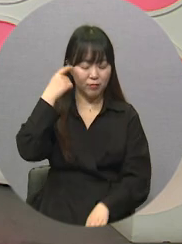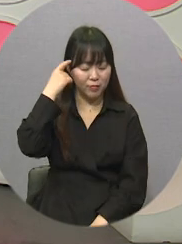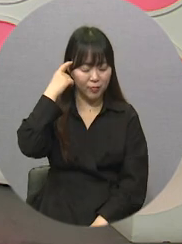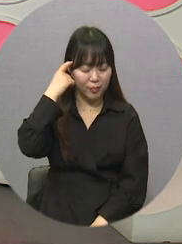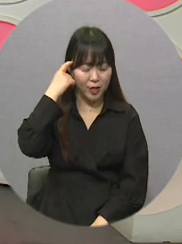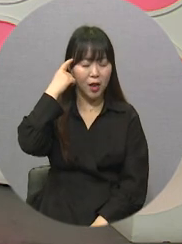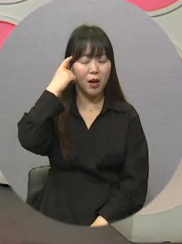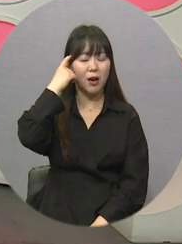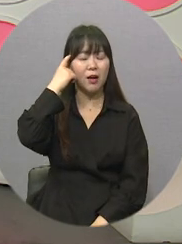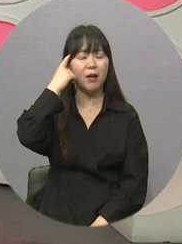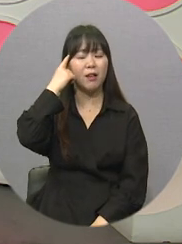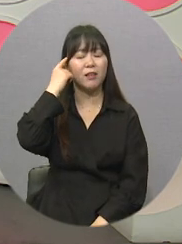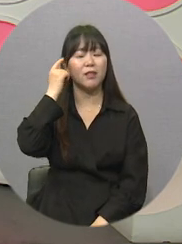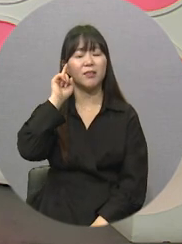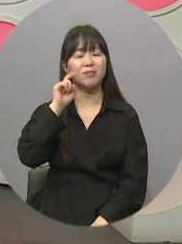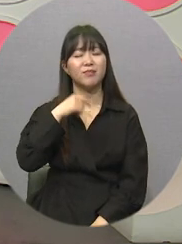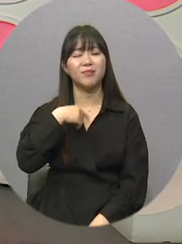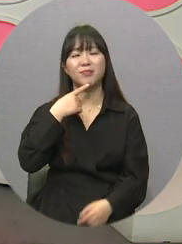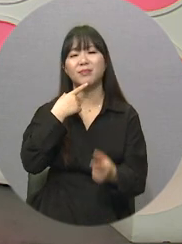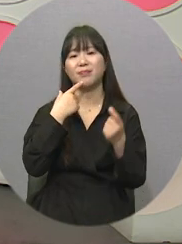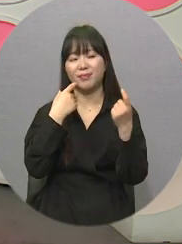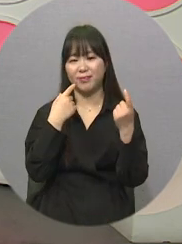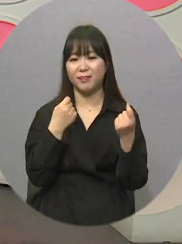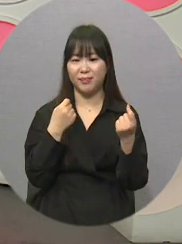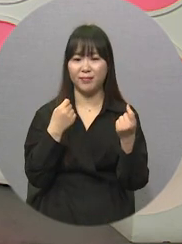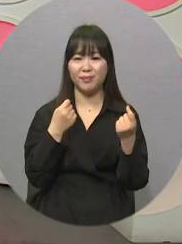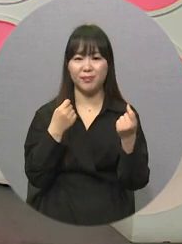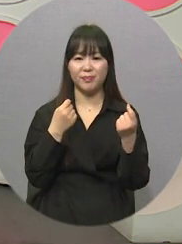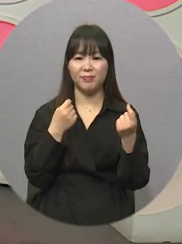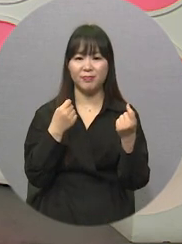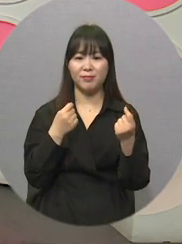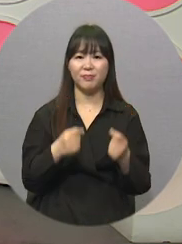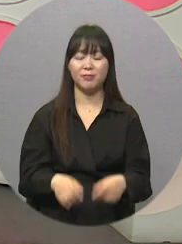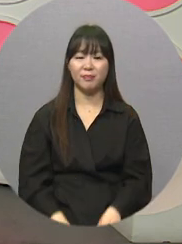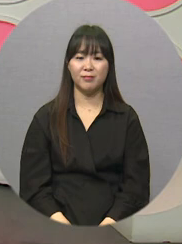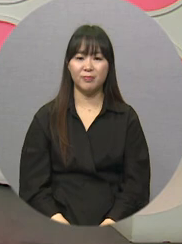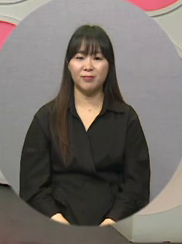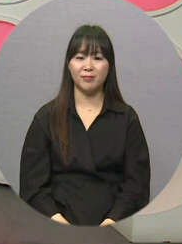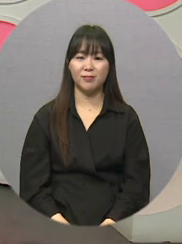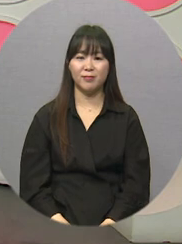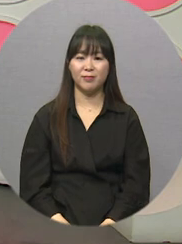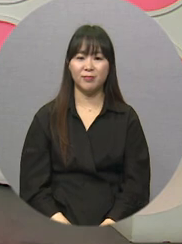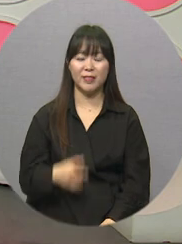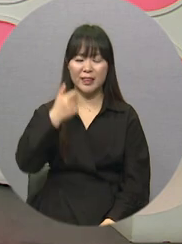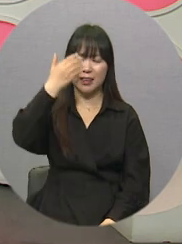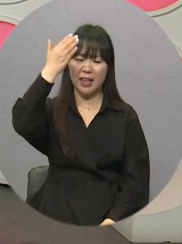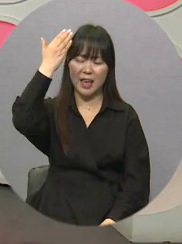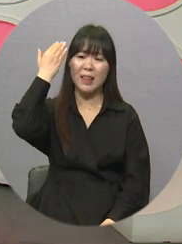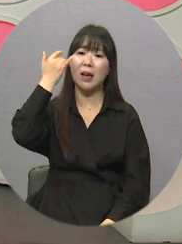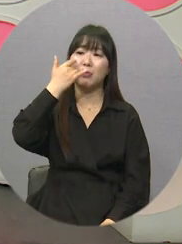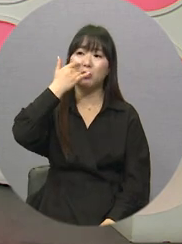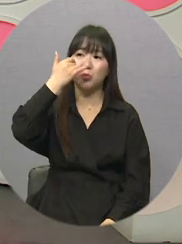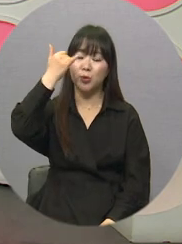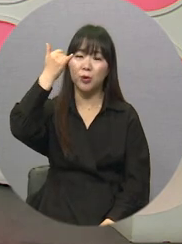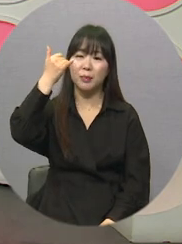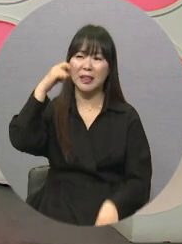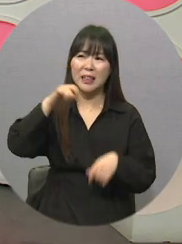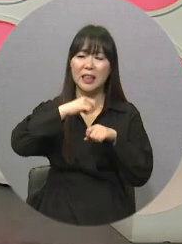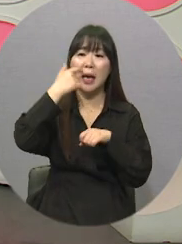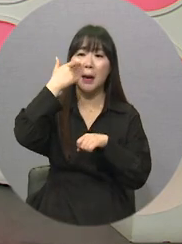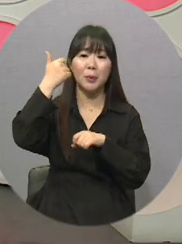했어요? 저도 마찬가지였는데, 저희 세대도. 옛날에 이게 부모님들은, 아버님들은